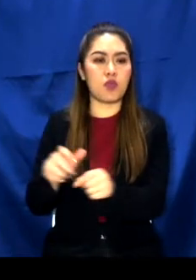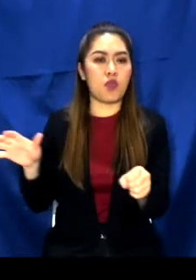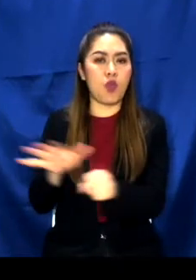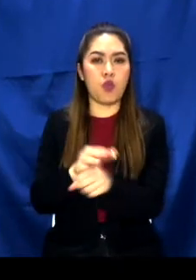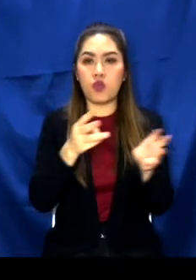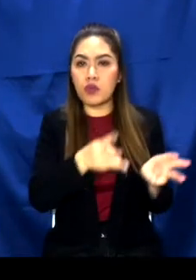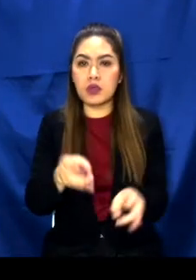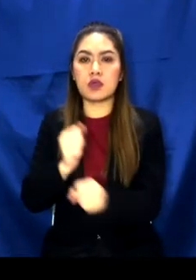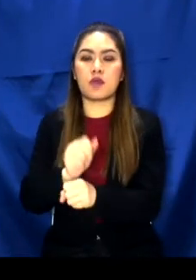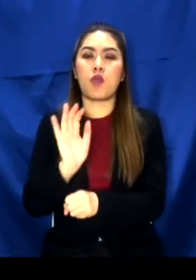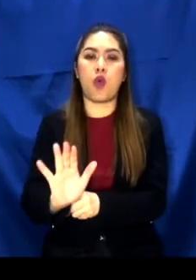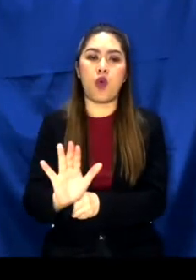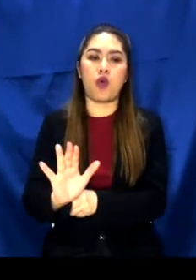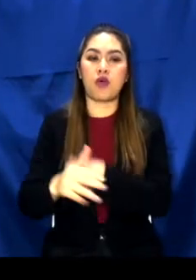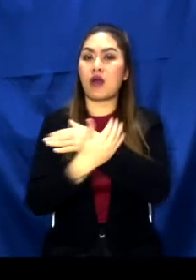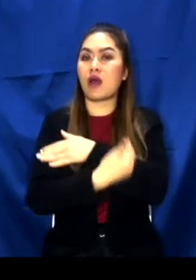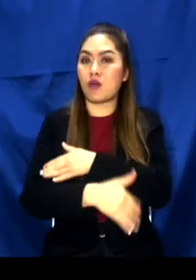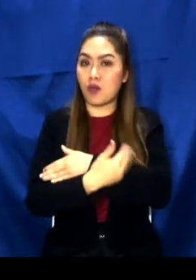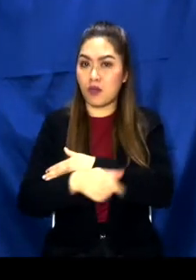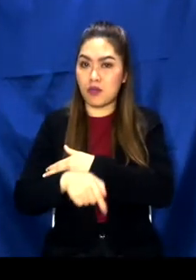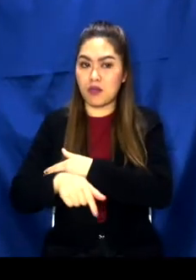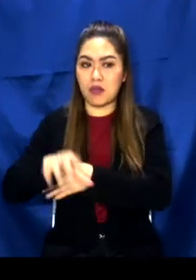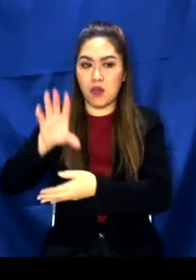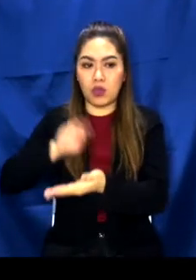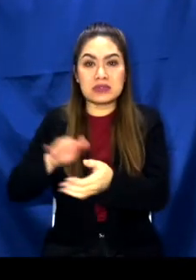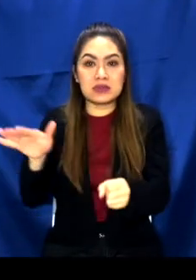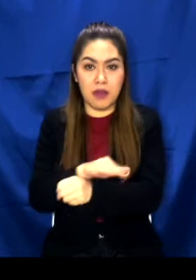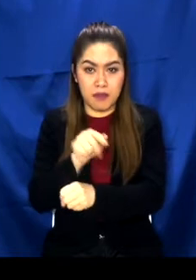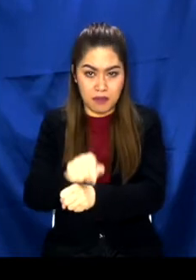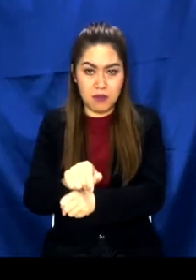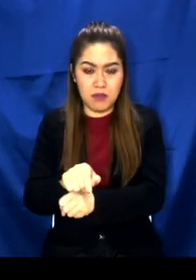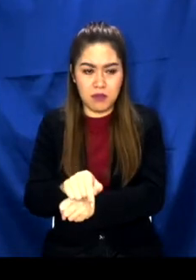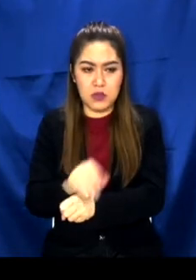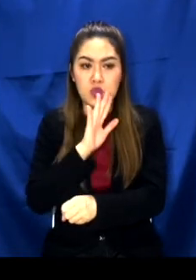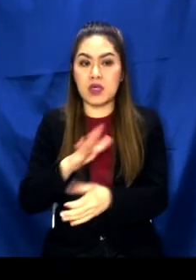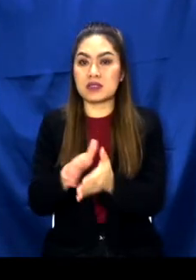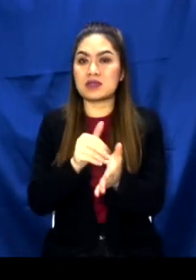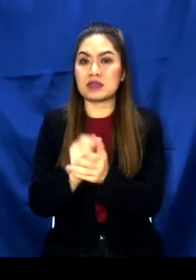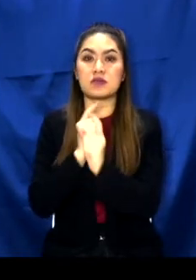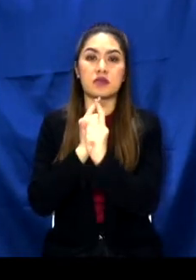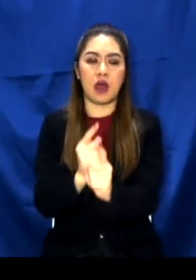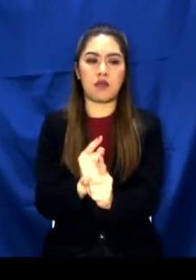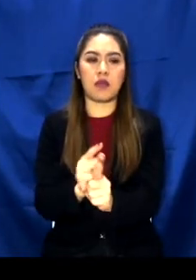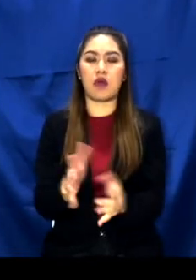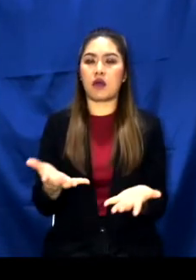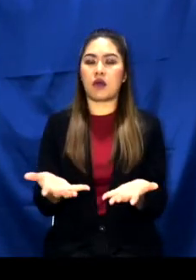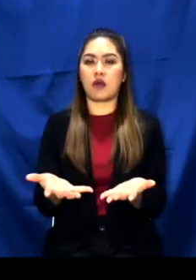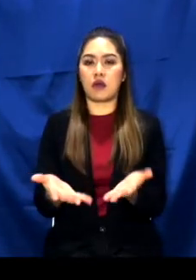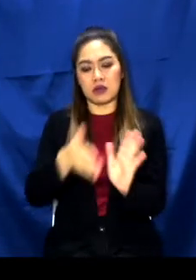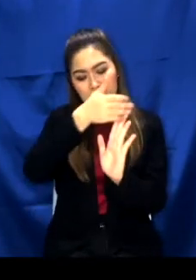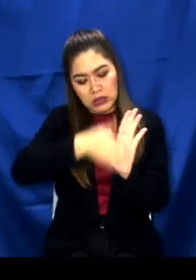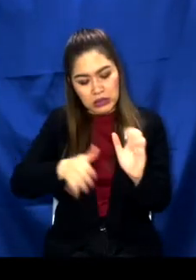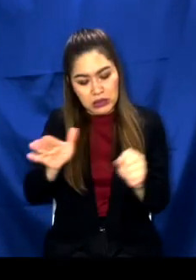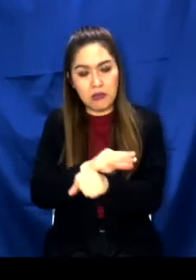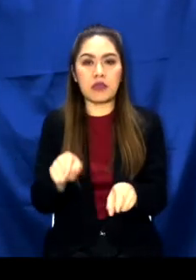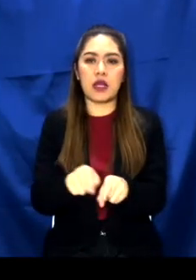ดูดการทำงานของตัวขนมปังนี้ด้วยก็คือว่าเขาลงเป็นพื้นเต็มมันก็เลยเวลาเราดูสีปุ๊บเนี่ยมันก็เลยเป็นว่าอ้าวพื้นก็เป็นสีเต็ม